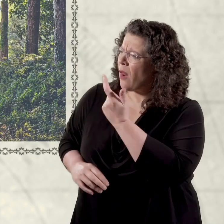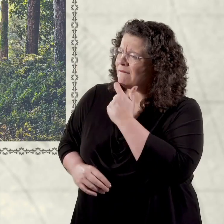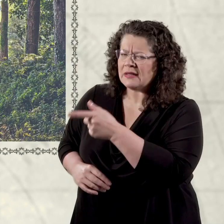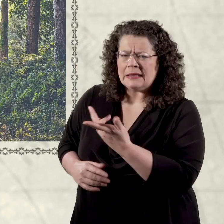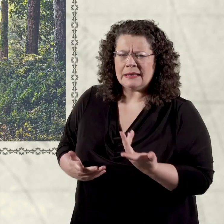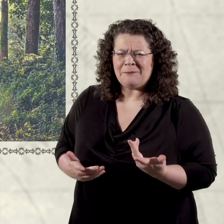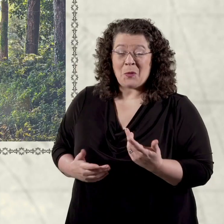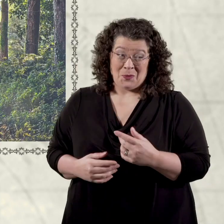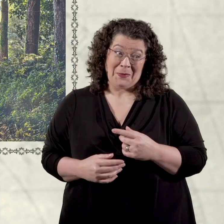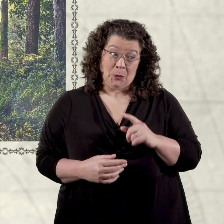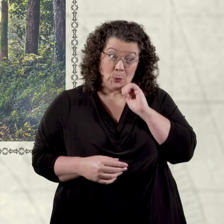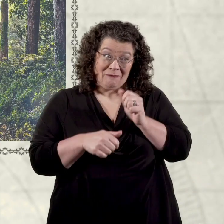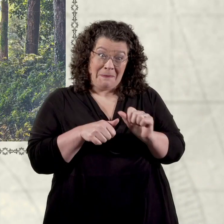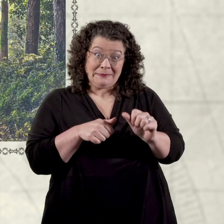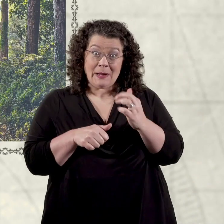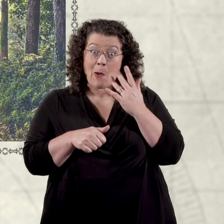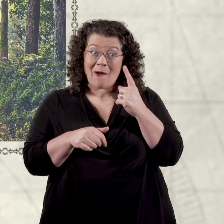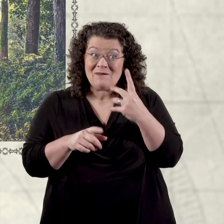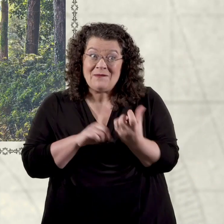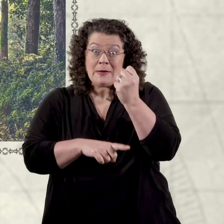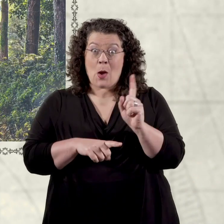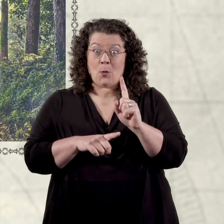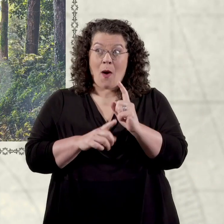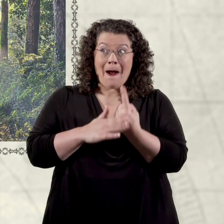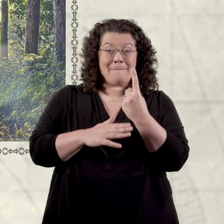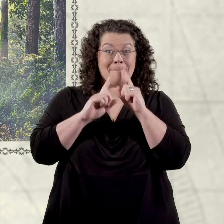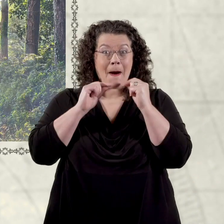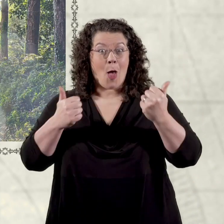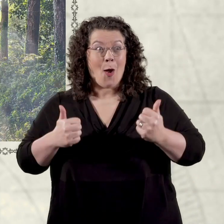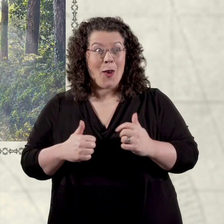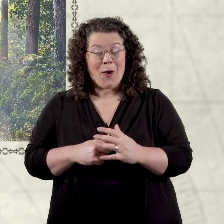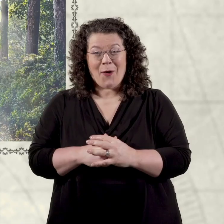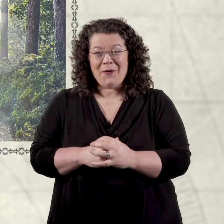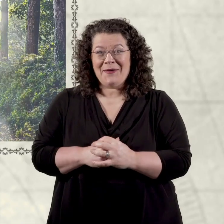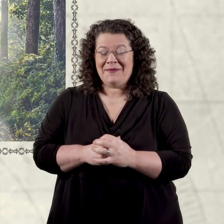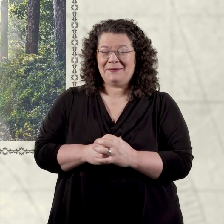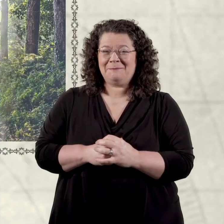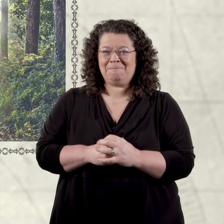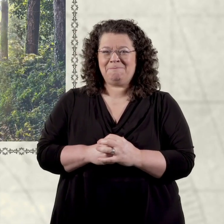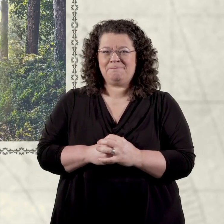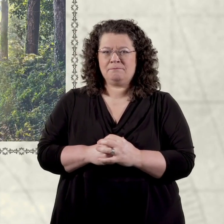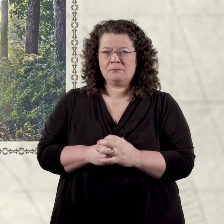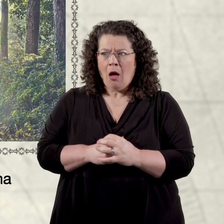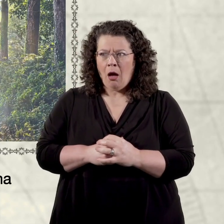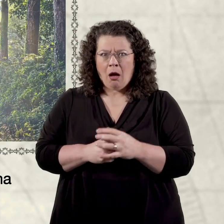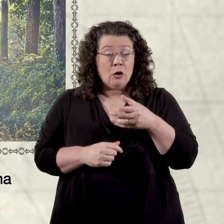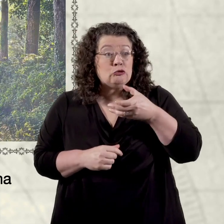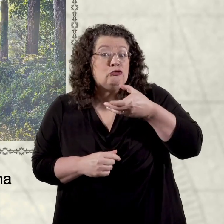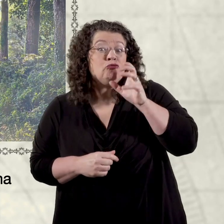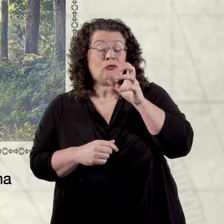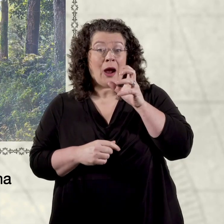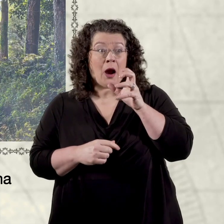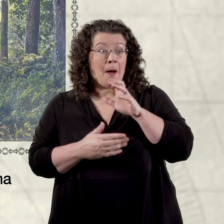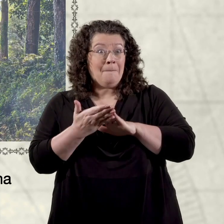Pam ti'n chwerthu'n gymaint? Wel, mi fyddi di'n teimlo lot gwell pan weli di beth sydd wedi digwydd i Meilon.